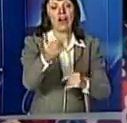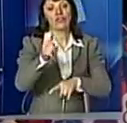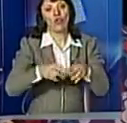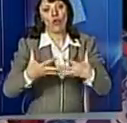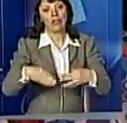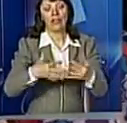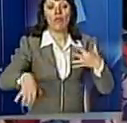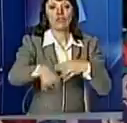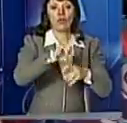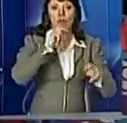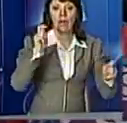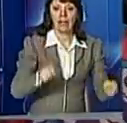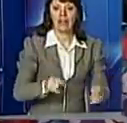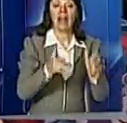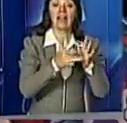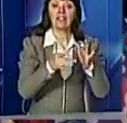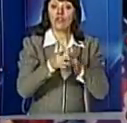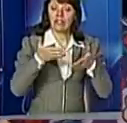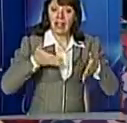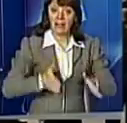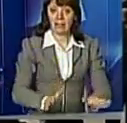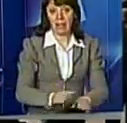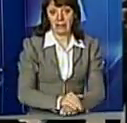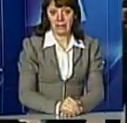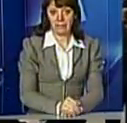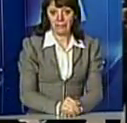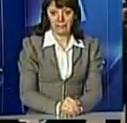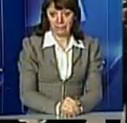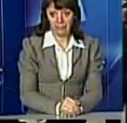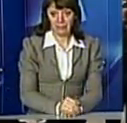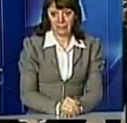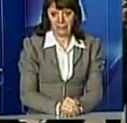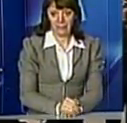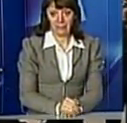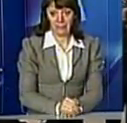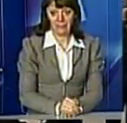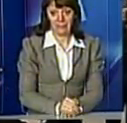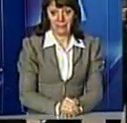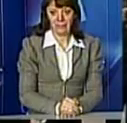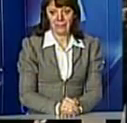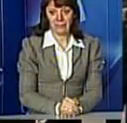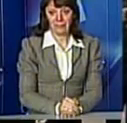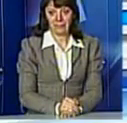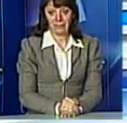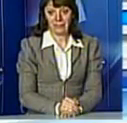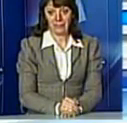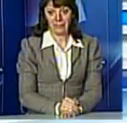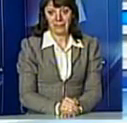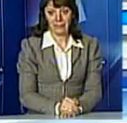родину і всю Україну Христос все рождає Ірина куненець Анатолій Киричук новини